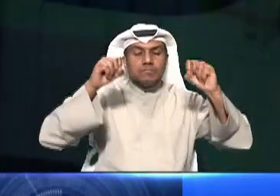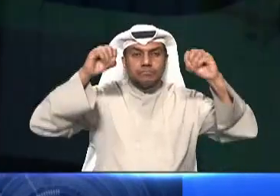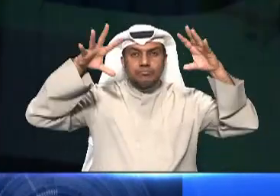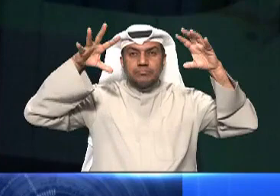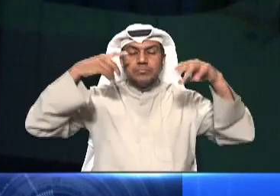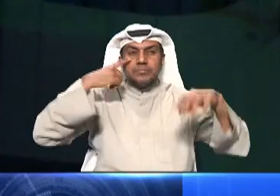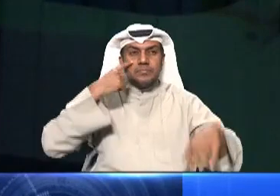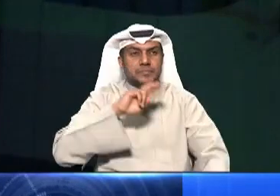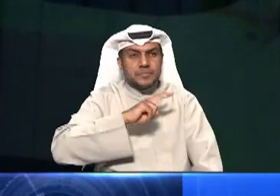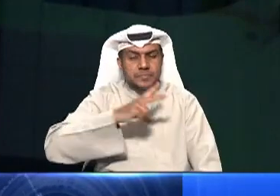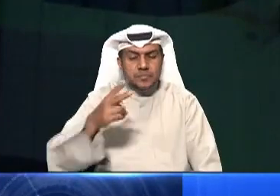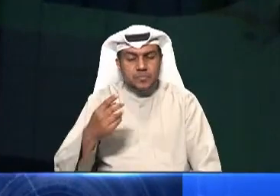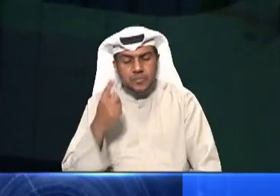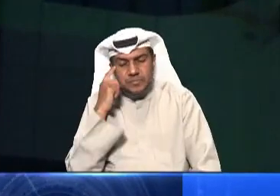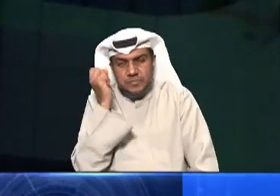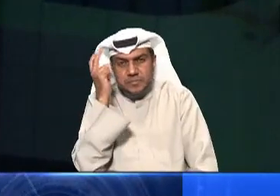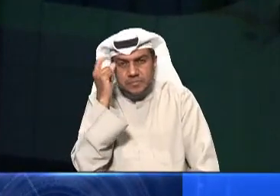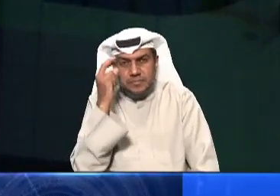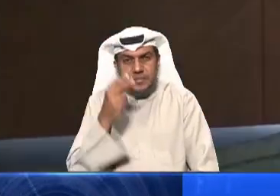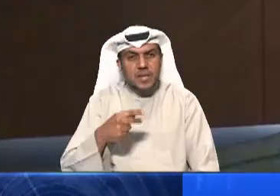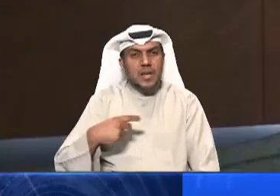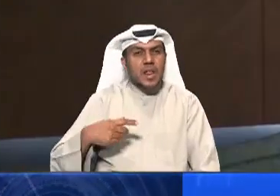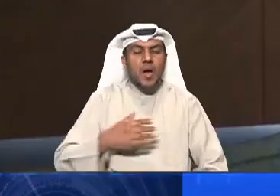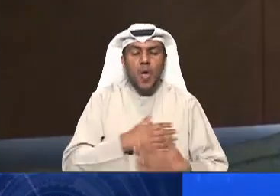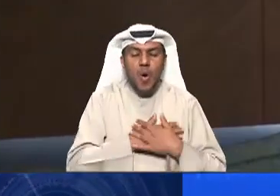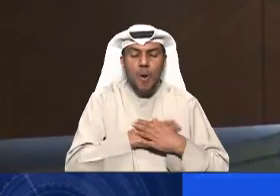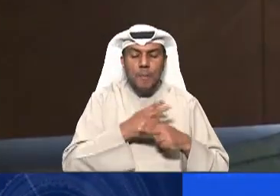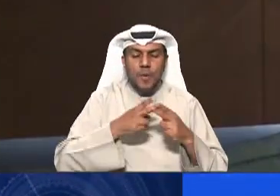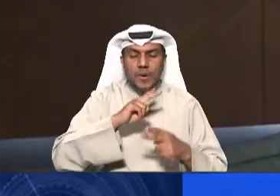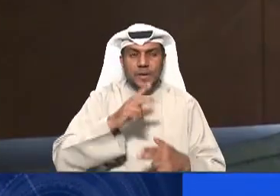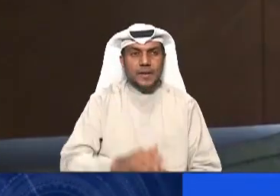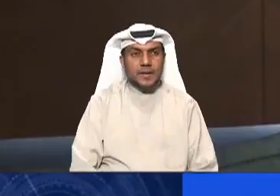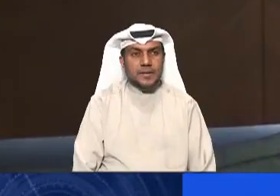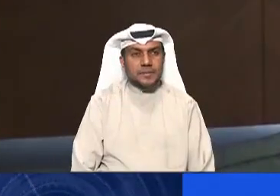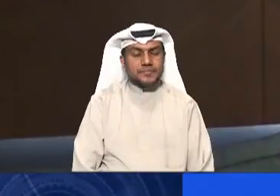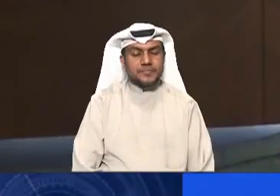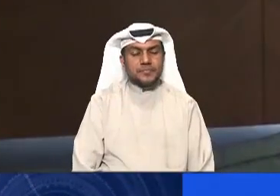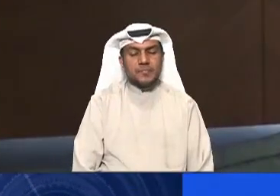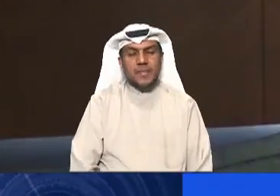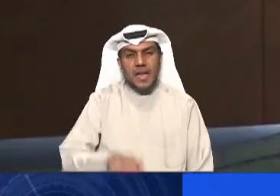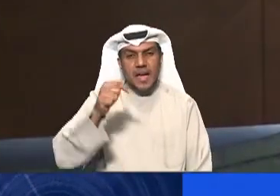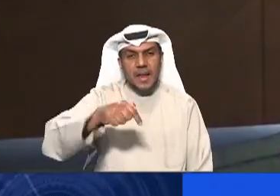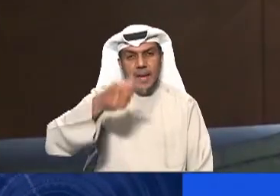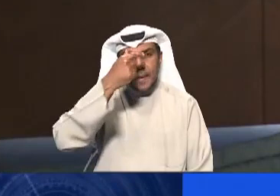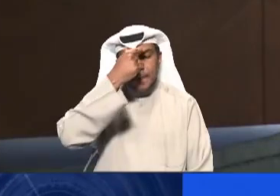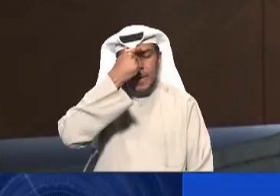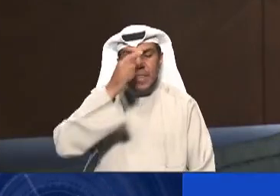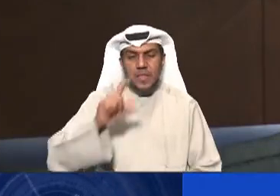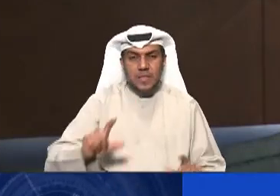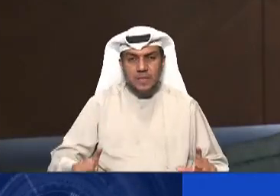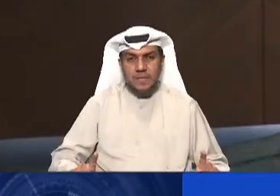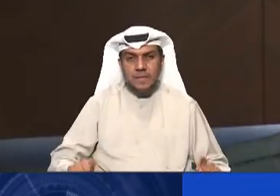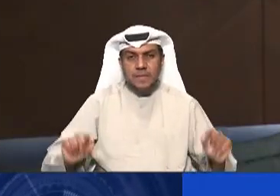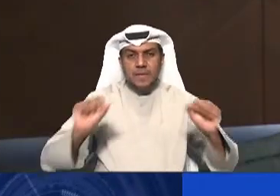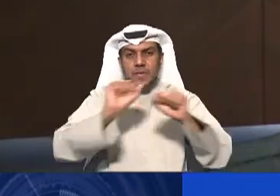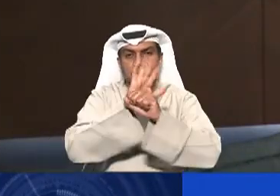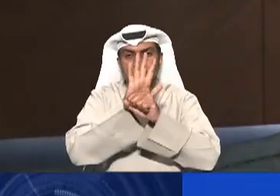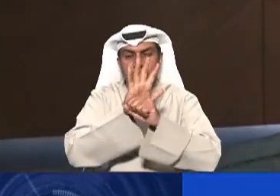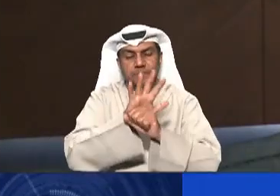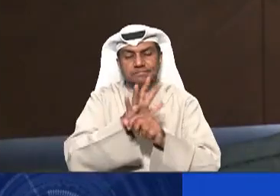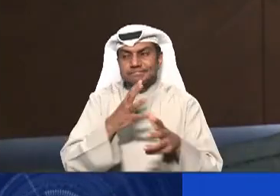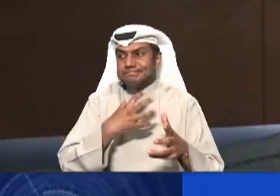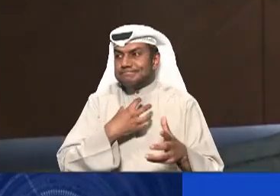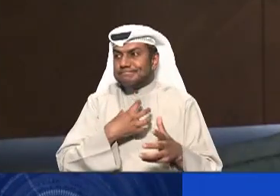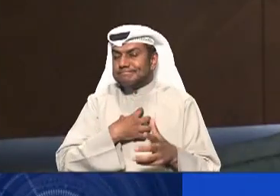الله، وبعض العبارات الوطنية. جائحة كورونا يعني فرضت واقع مؤلم بالنسبة